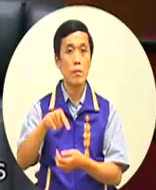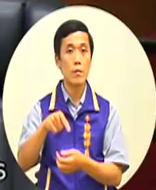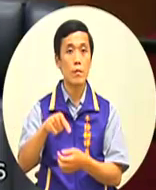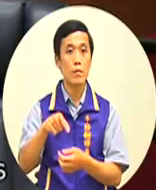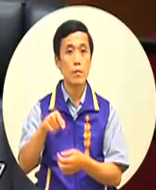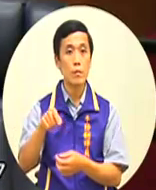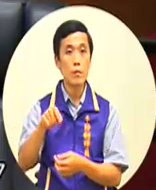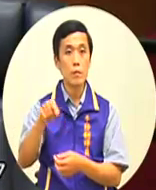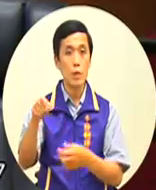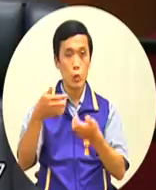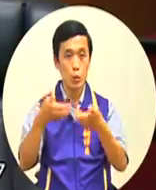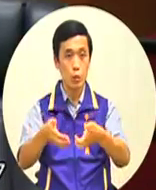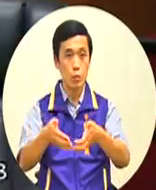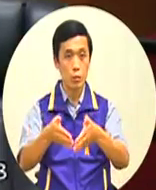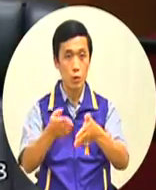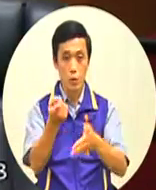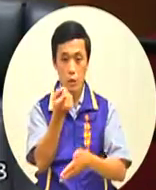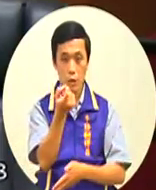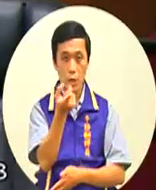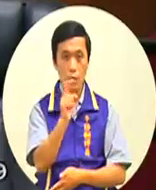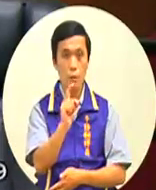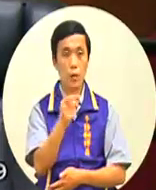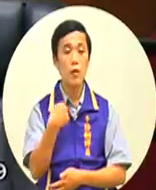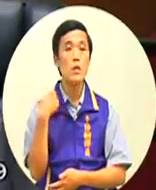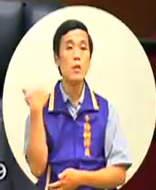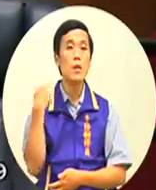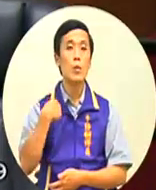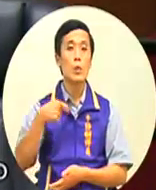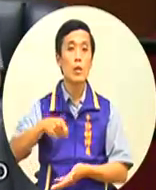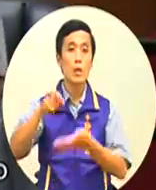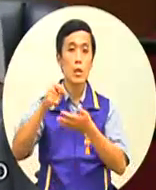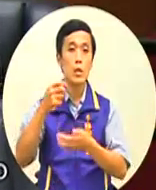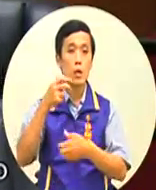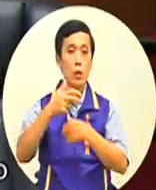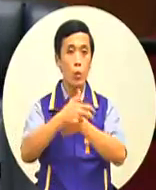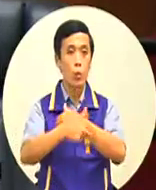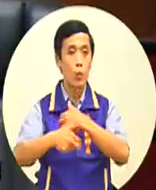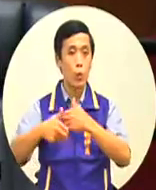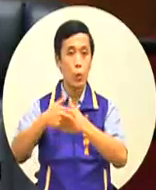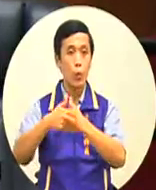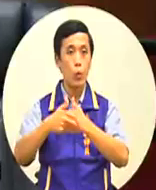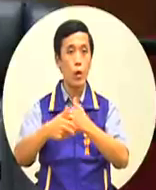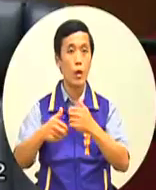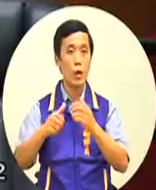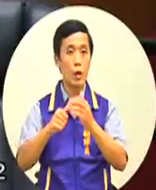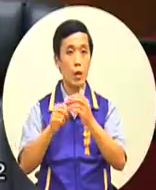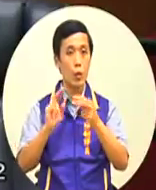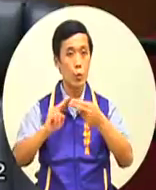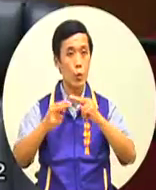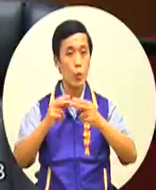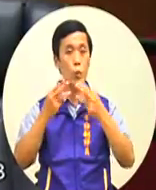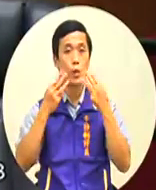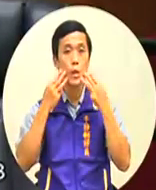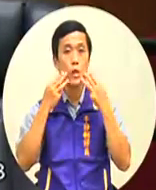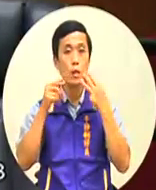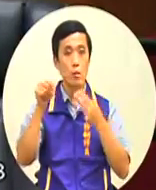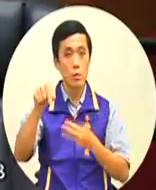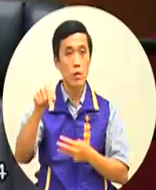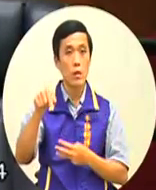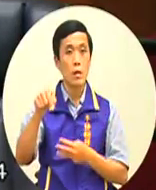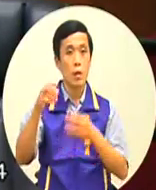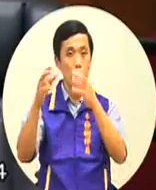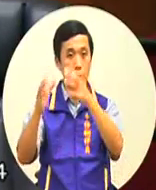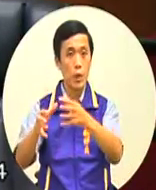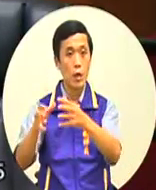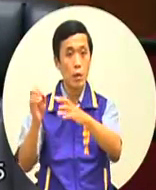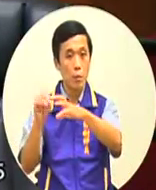他们的重点，我那时候提了魏武营，把魏武营的这个好处跟摆在魏武营。为什么要摆